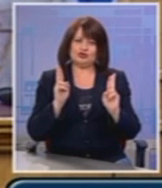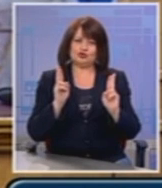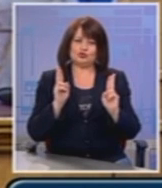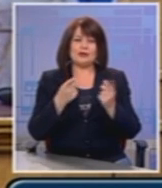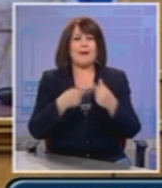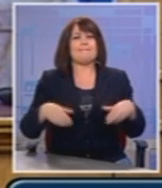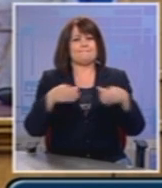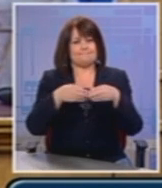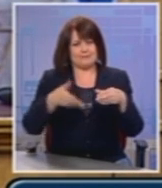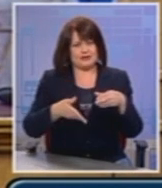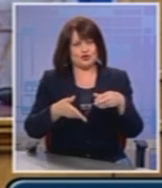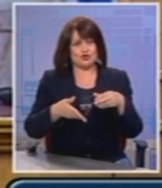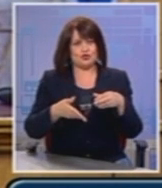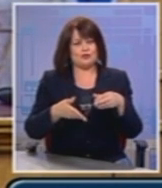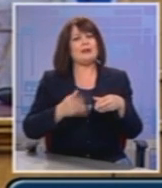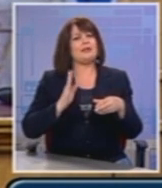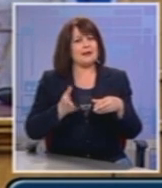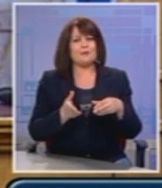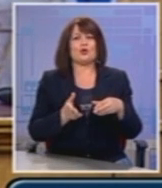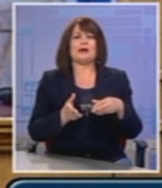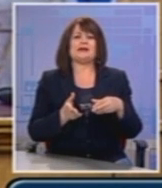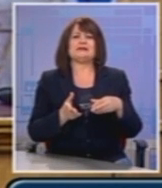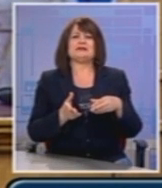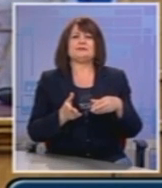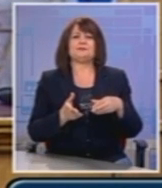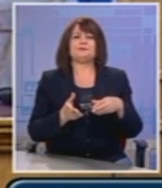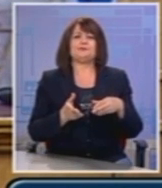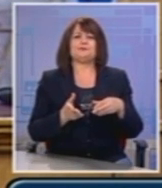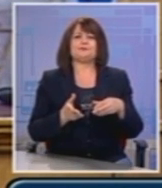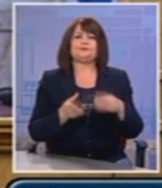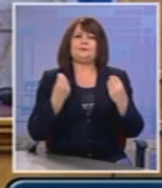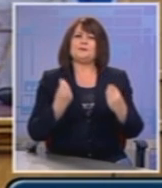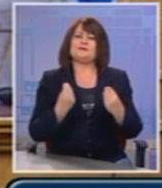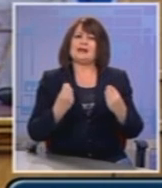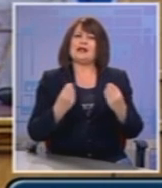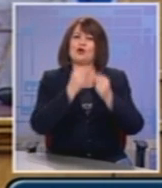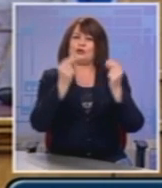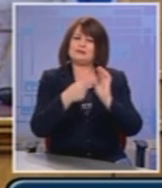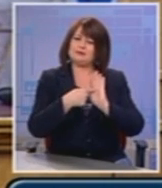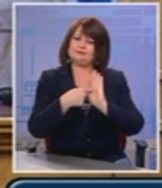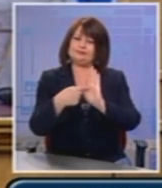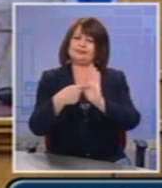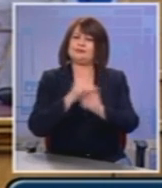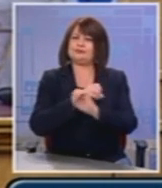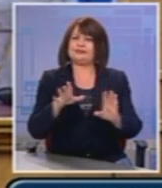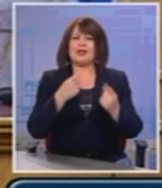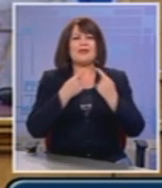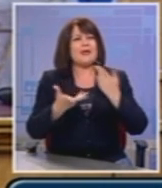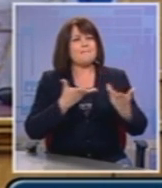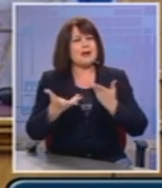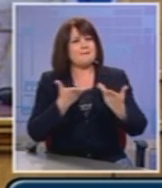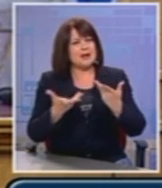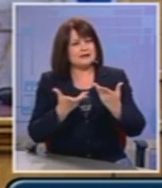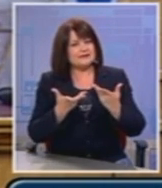επιτροπή αυτή θα είναι σε θέ να έχει έναν καλό αντίκτυπο τόσο στις διαπραγματεύσεις